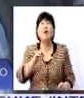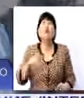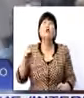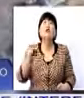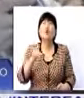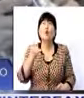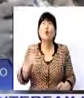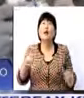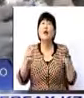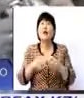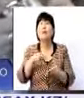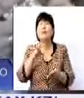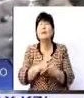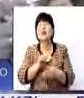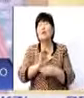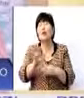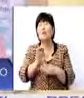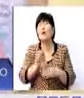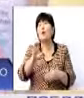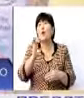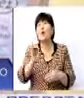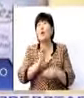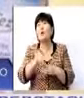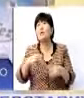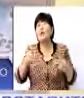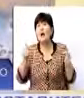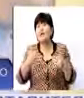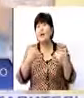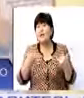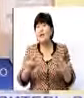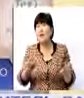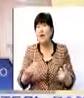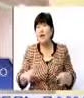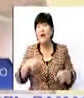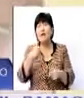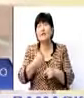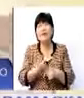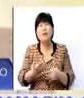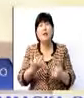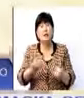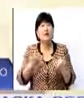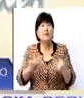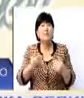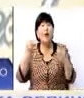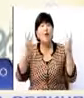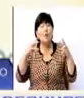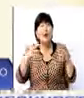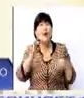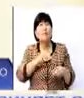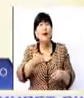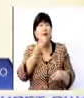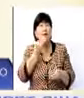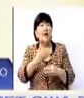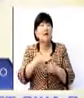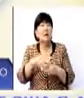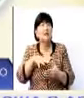Жумадилов. Его компания занимается производством биопродукции, отвечающая современным требованиям, а самое главное, современной моде. Полезное питание